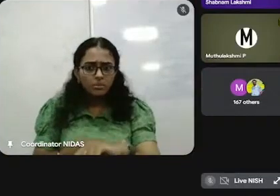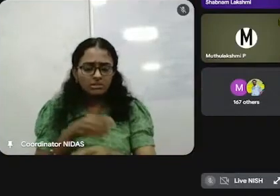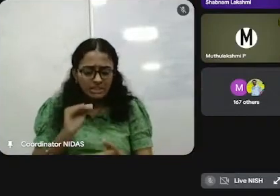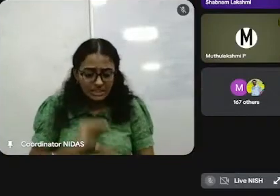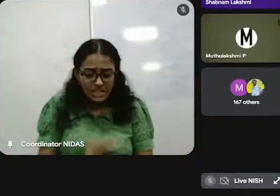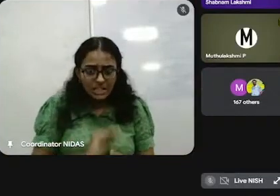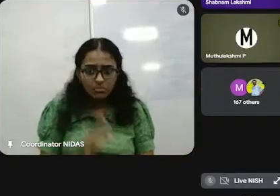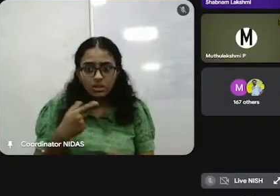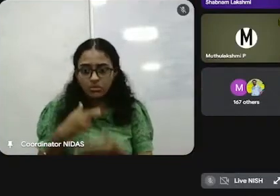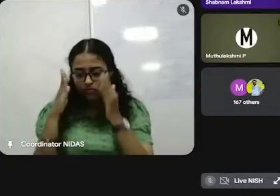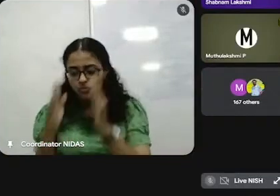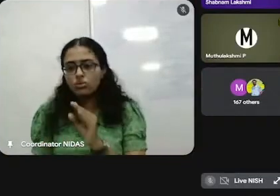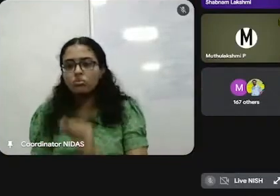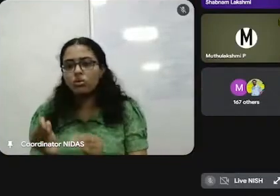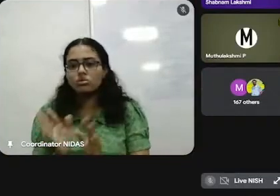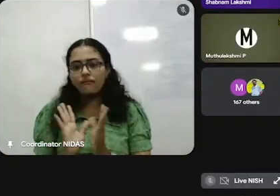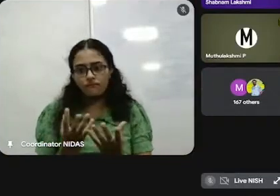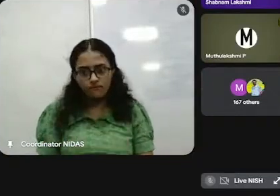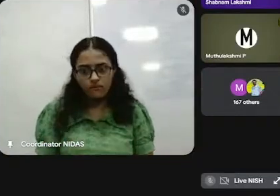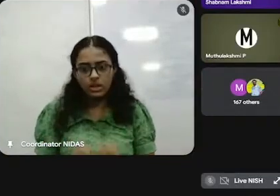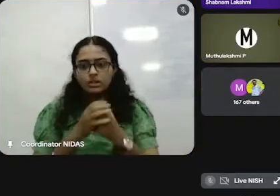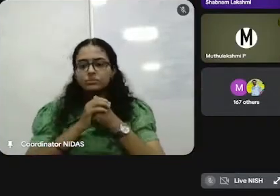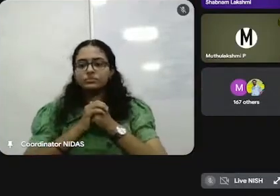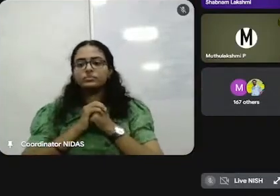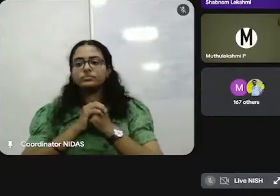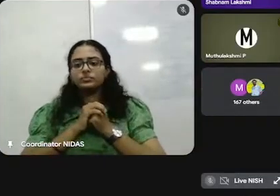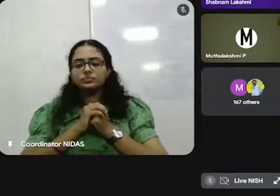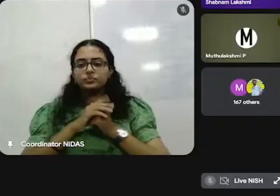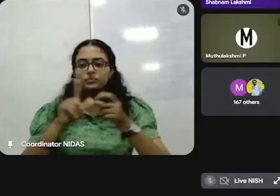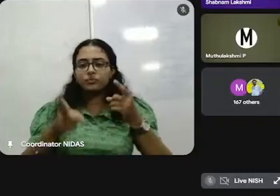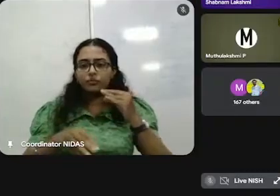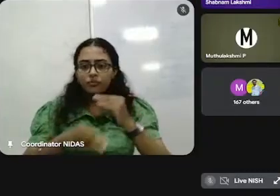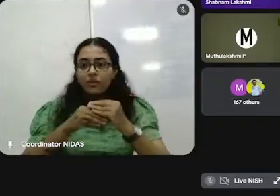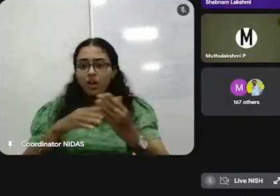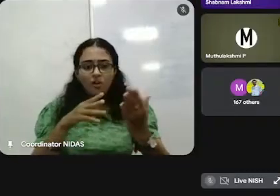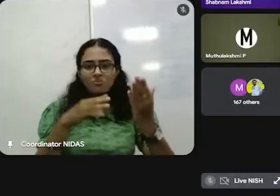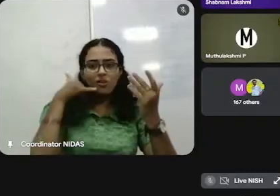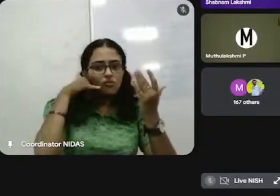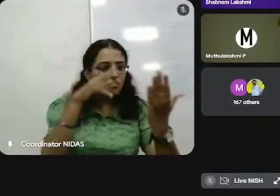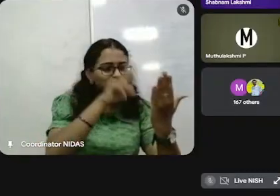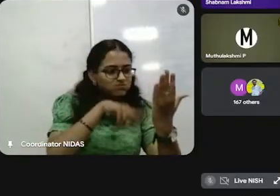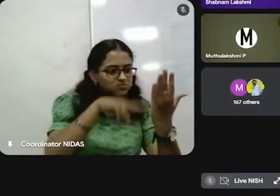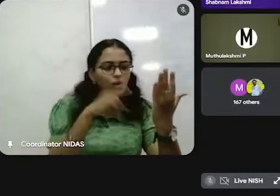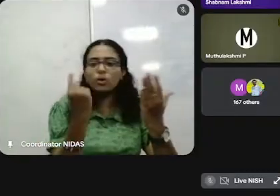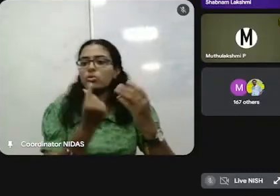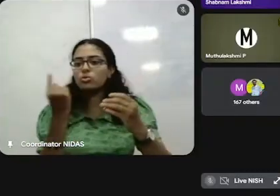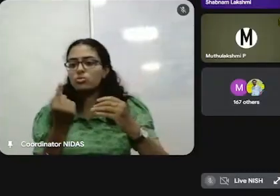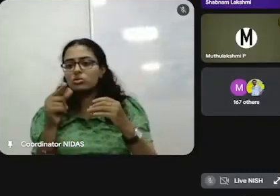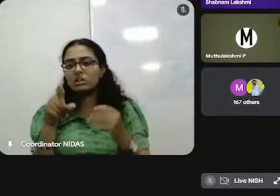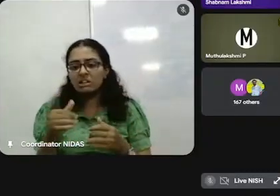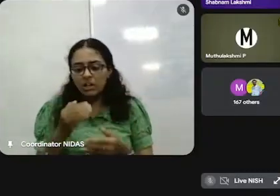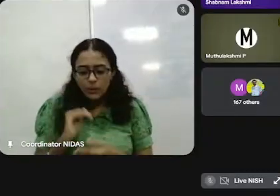നമ്മൾ കുട്ടികളുടെ കാര്യത്തിൽ ഈ ജങ്ക് ഫുഡ്സ് ഒക്കെ റെസ്ട്രിക്ട് ചെയ്യണം. പിന്നെ ഒരു സെക്കൻഡ് മൊബൈലിന്റെ ഉപയോഗം എന്ന് പറഞ്ഞ പല